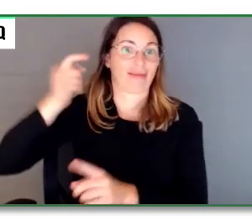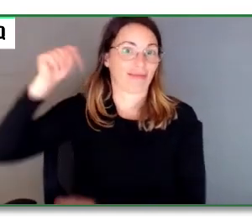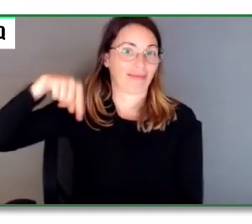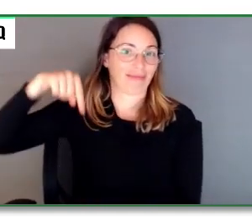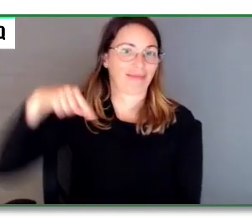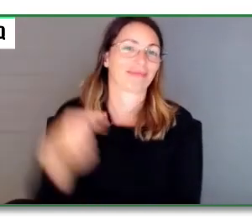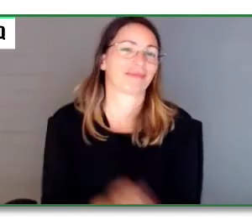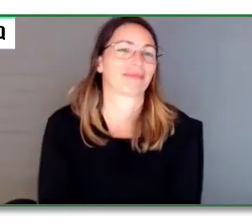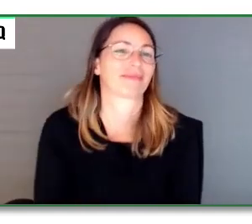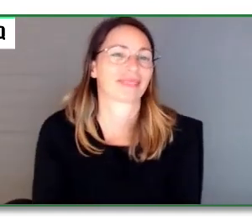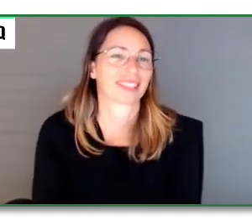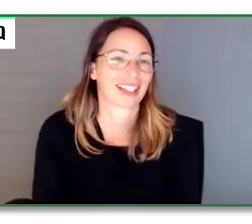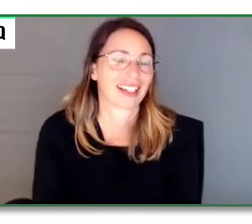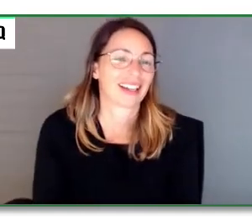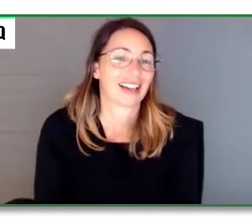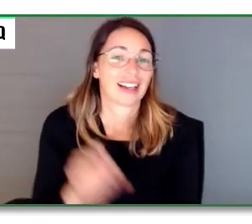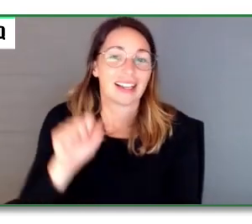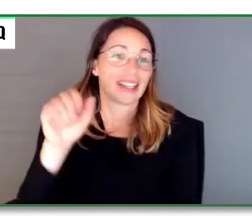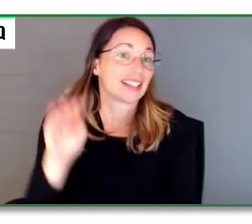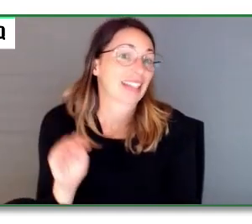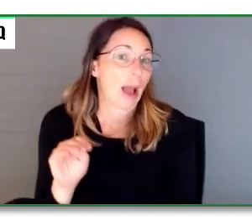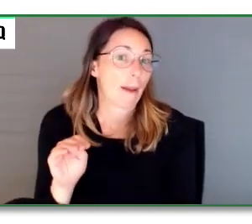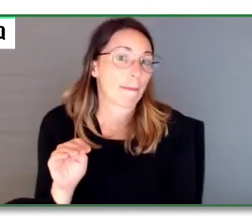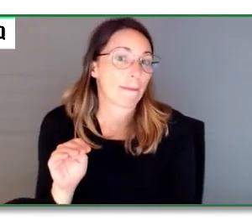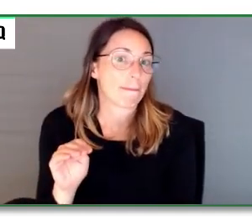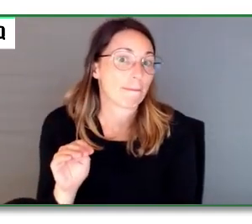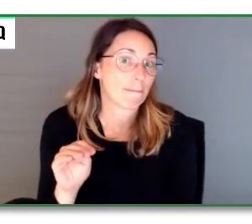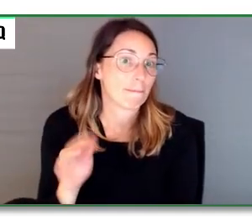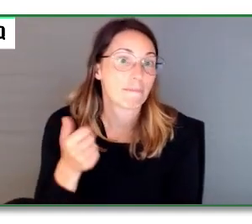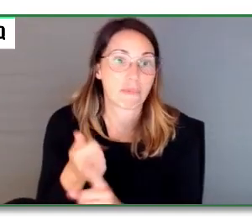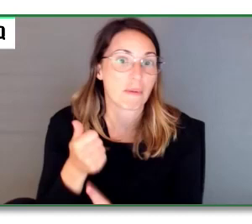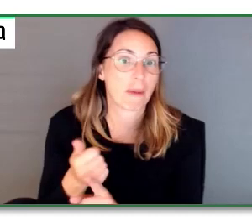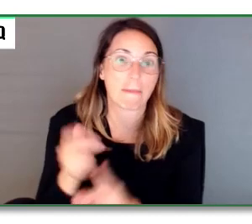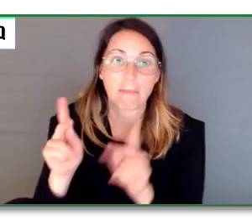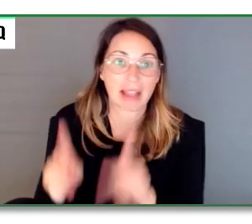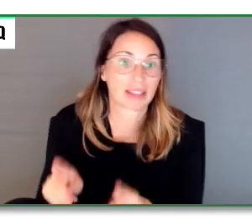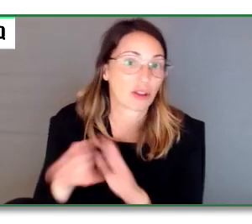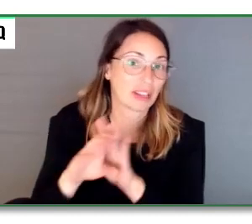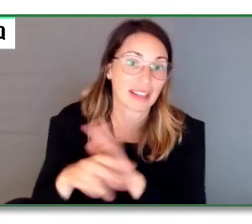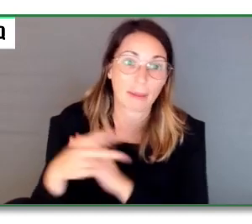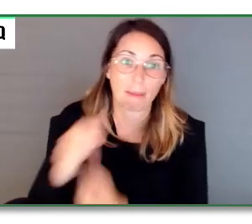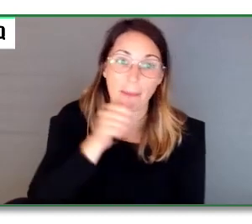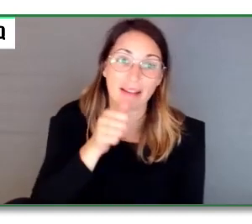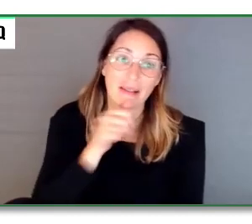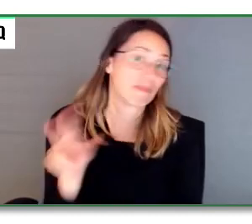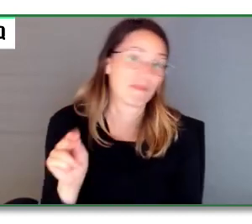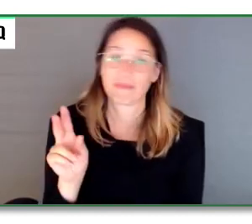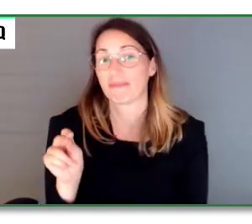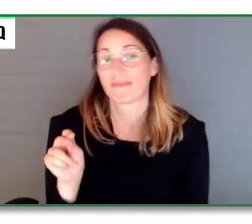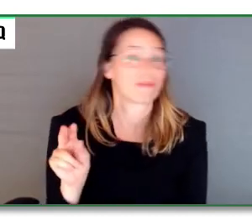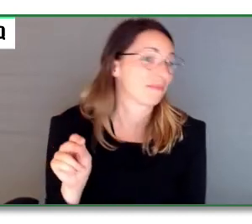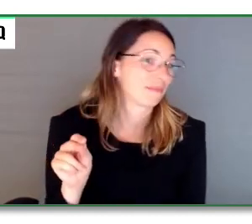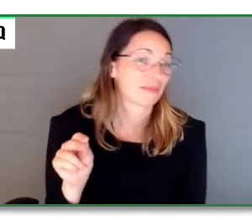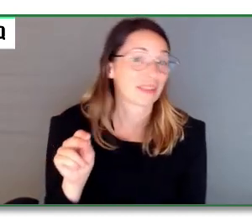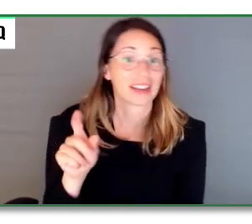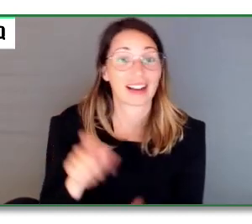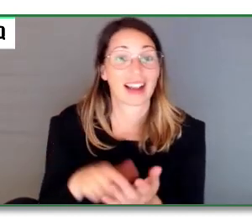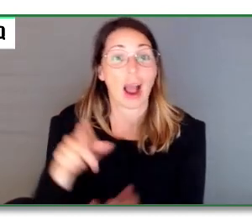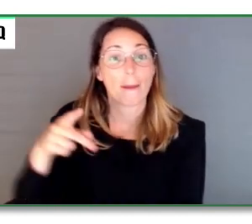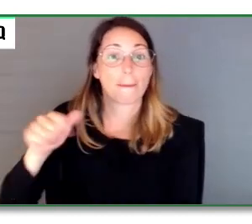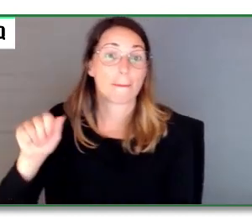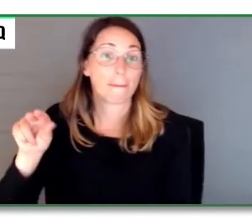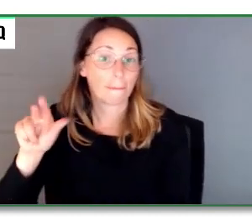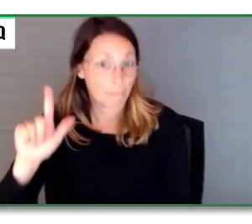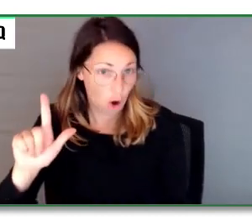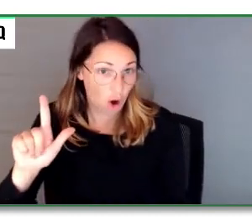Sam n'est pas une personne patiente. Et lorsque Paul lui a demandé « Quand veux-tu aller en randonnée? » Il